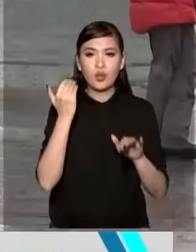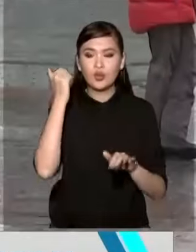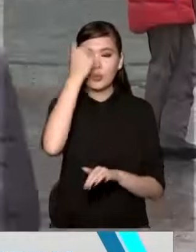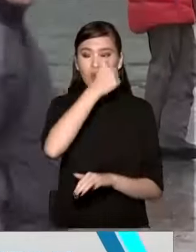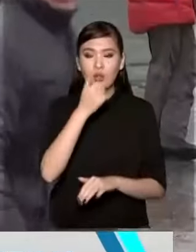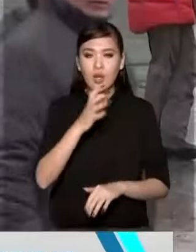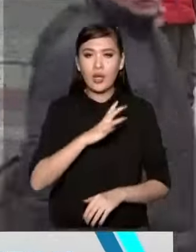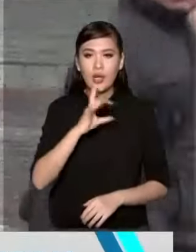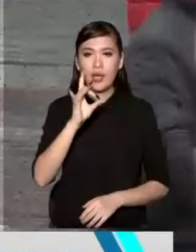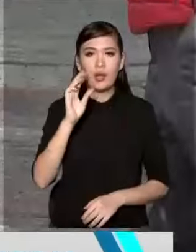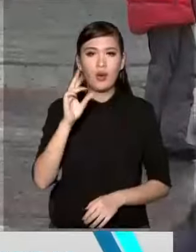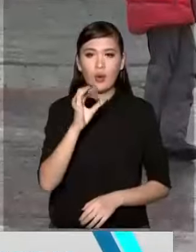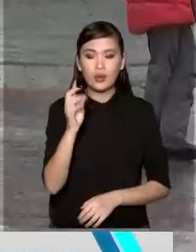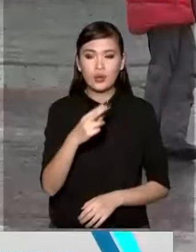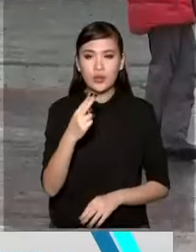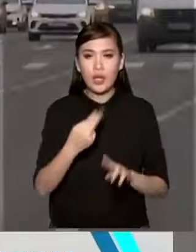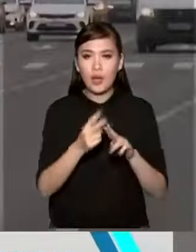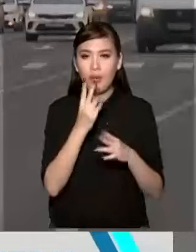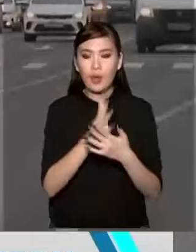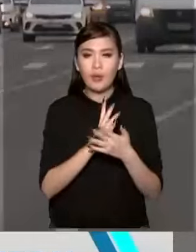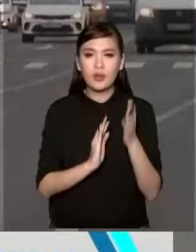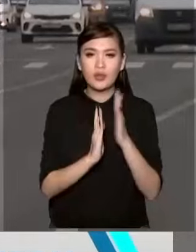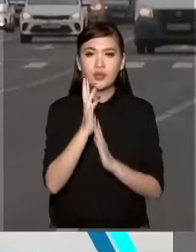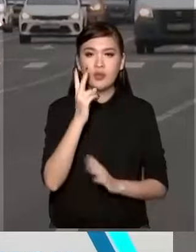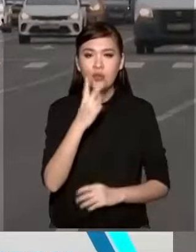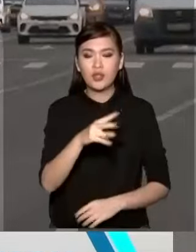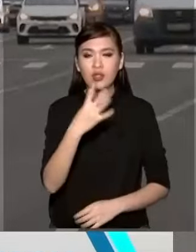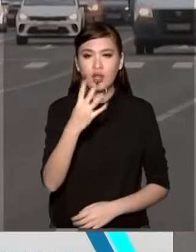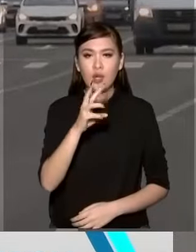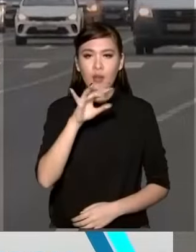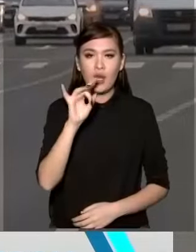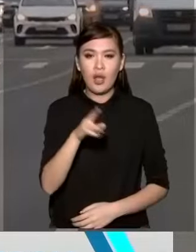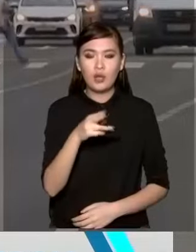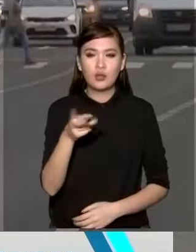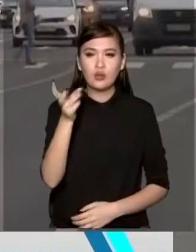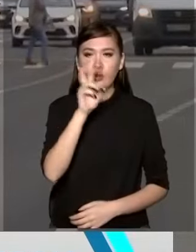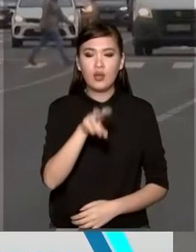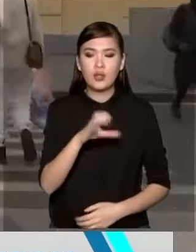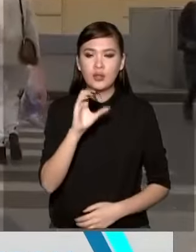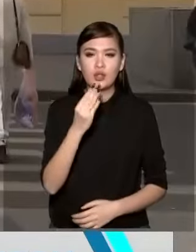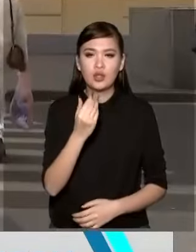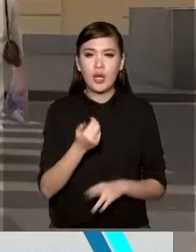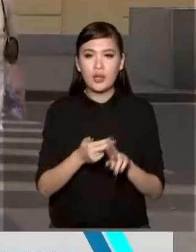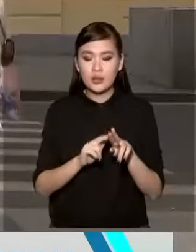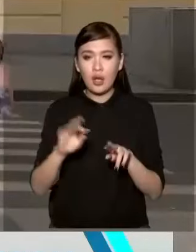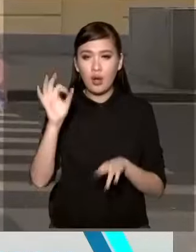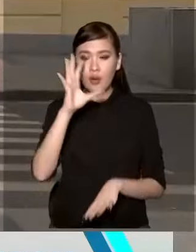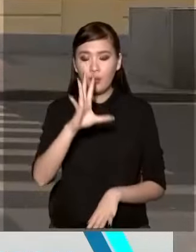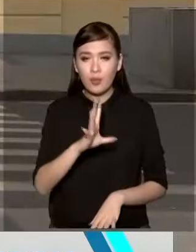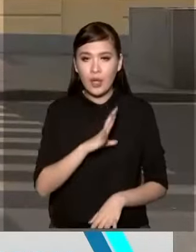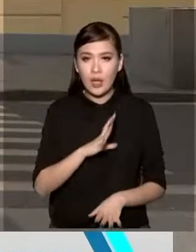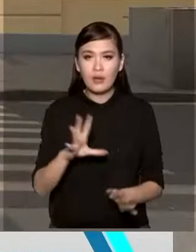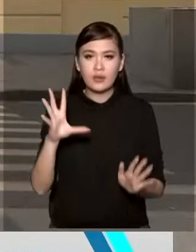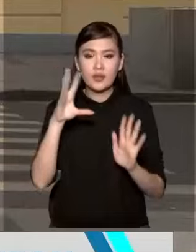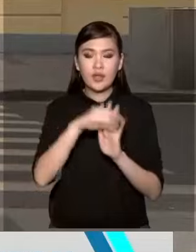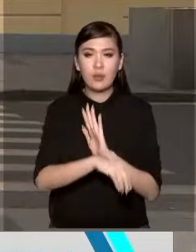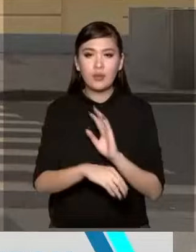достиг рекордных показателей, превысив 24 миллиарда долларов США. Российские компании стабильно входят в